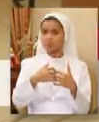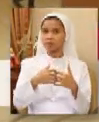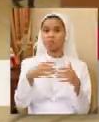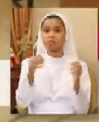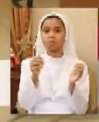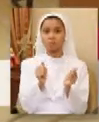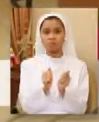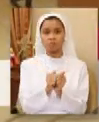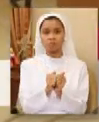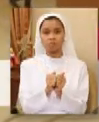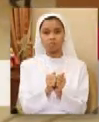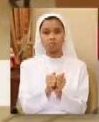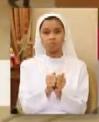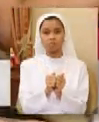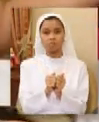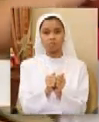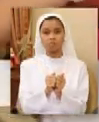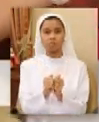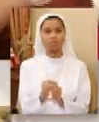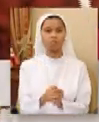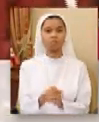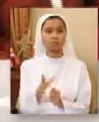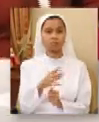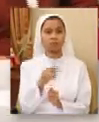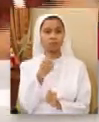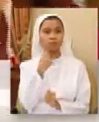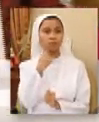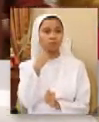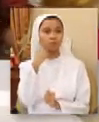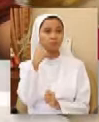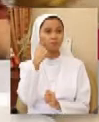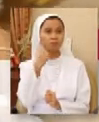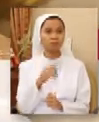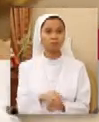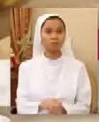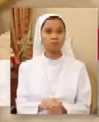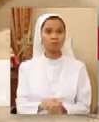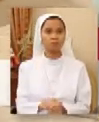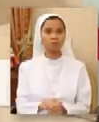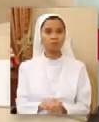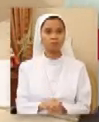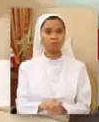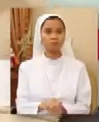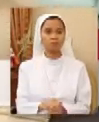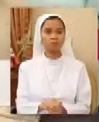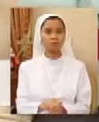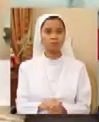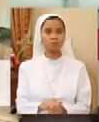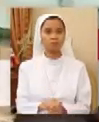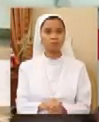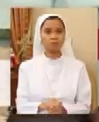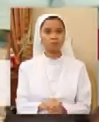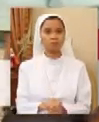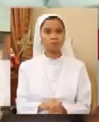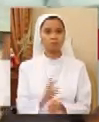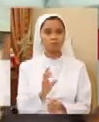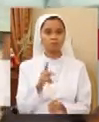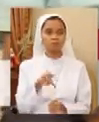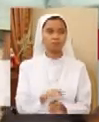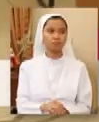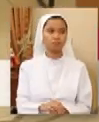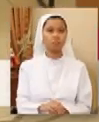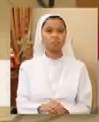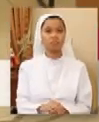Bishop. Ang mga blind. Blind and yung sa deaf naman. Parang yung mga hindi ko So